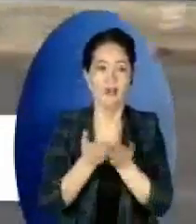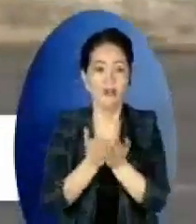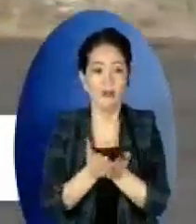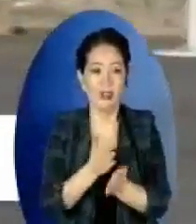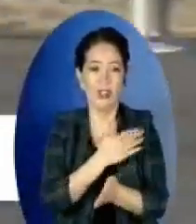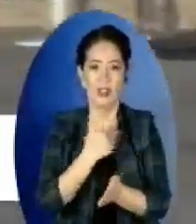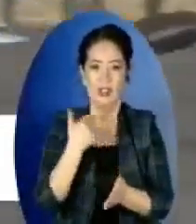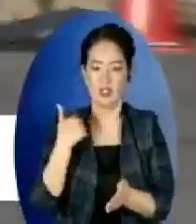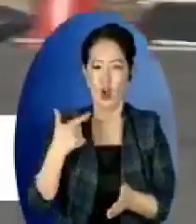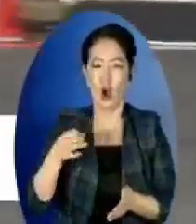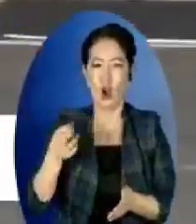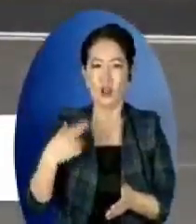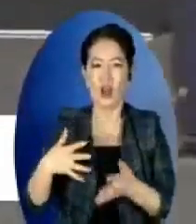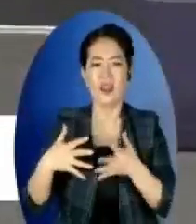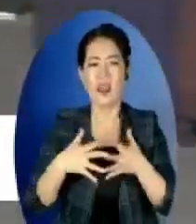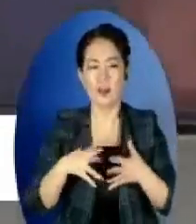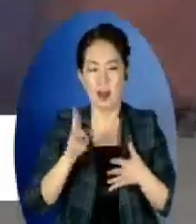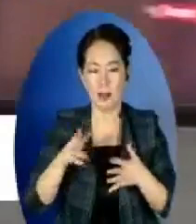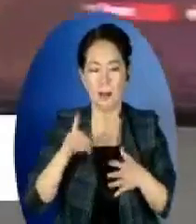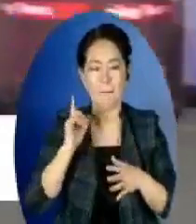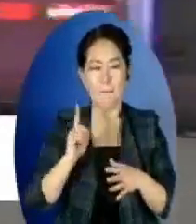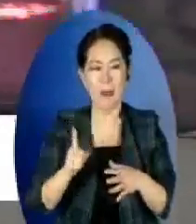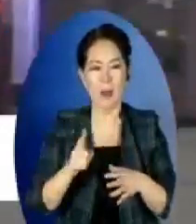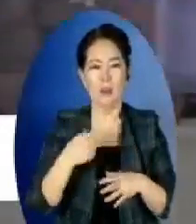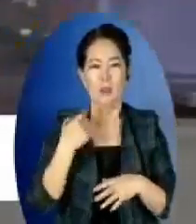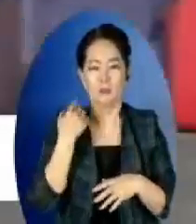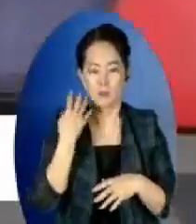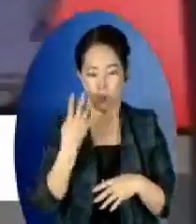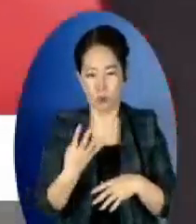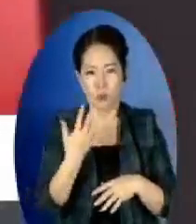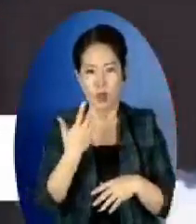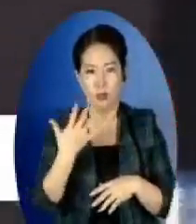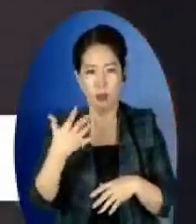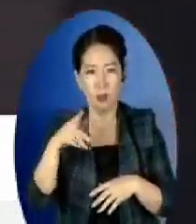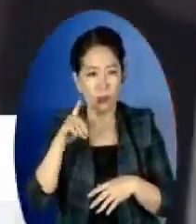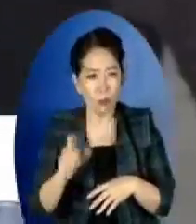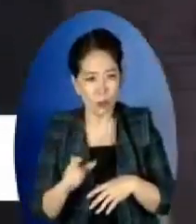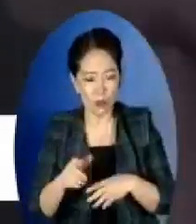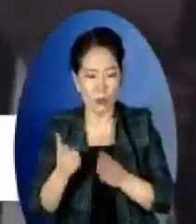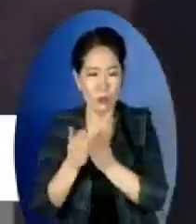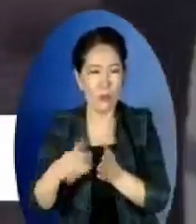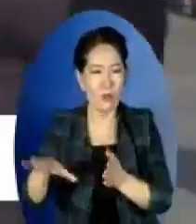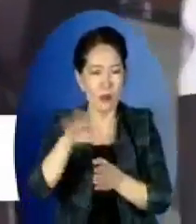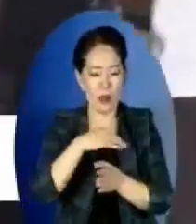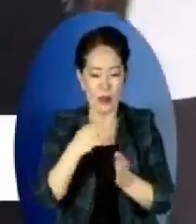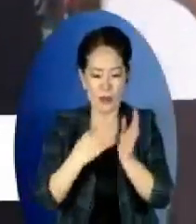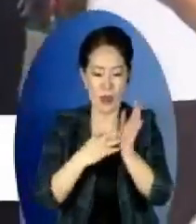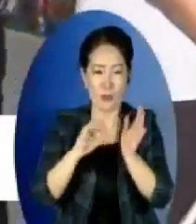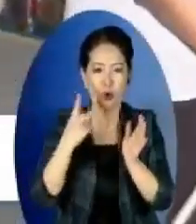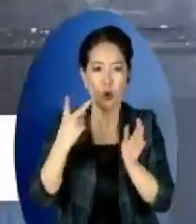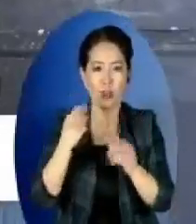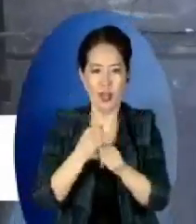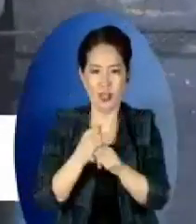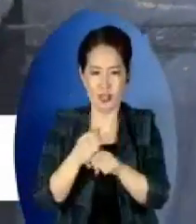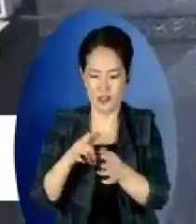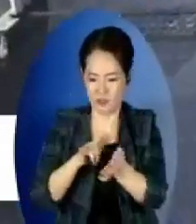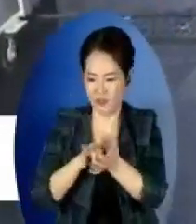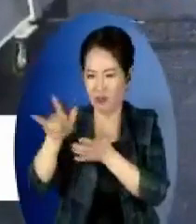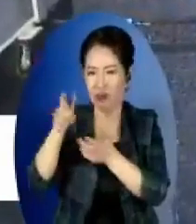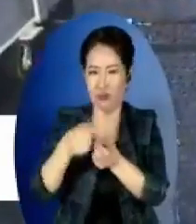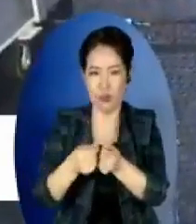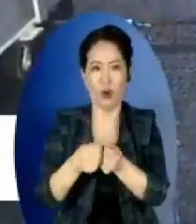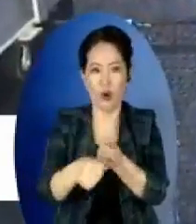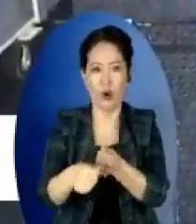эзэмшигч Голланд Америка компани 1455 зорчигч болоод хүлгийн багийн 802 ажилтнаа буцах нислэгийн зарлыг төлөхөөс